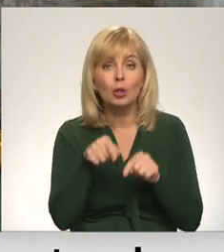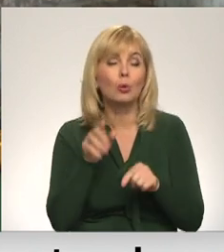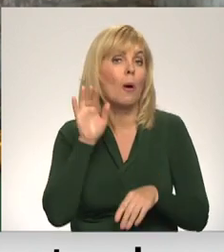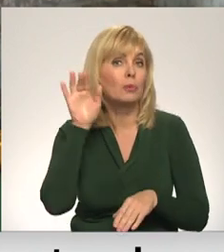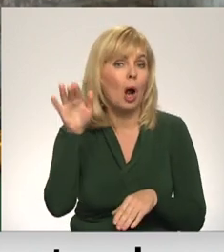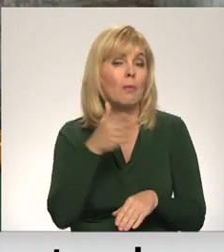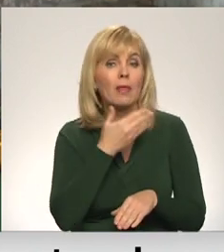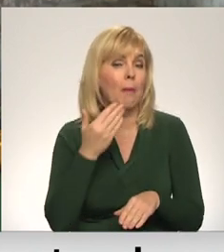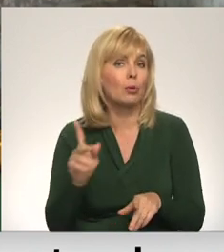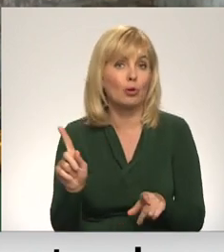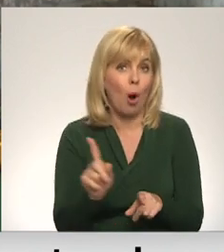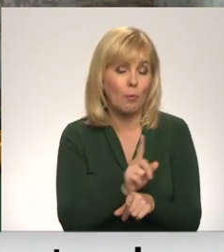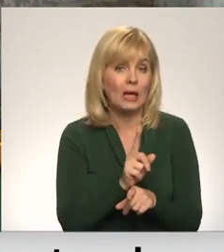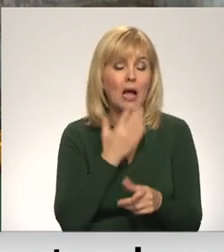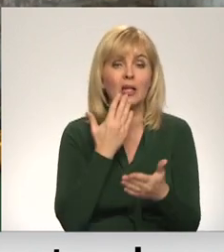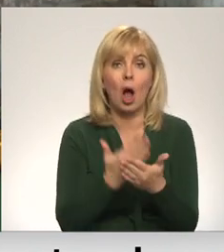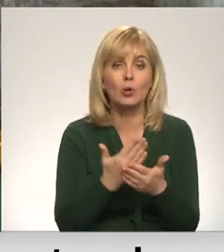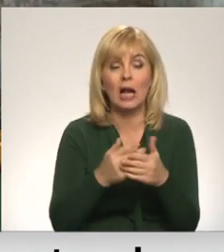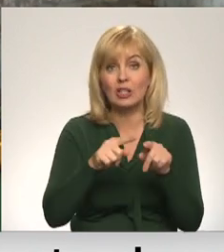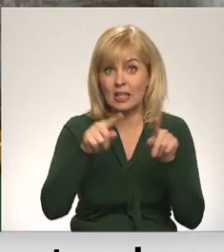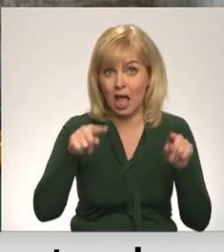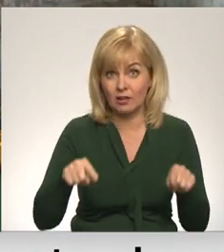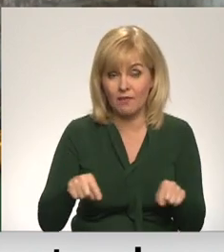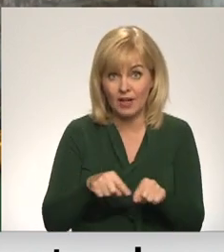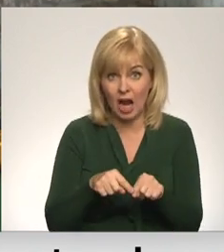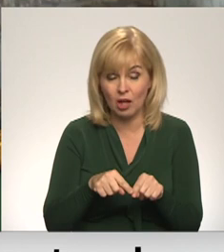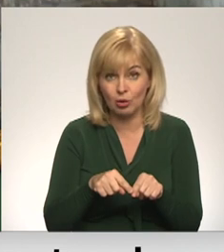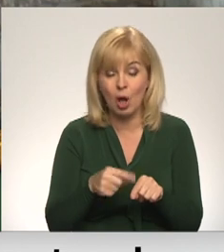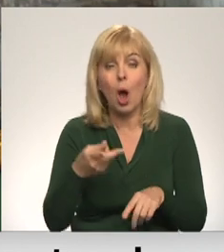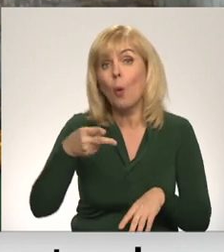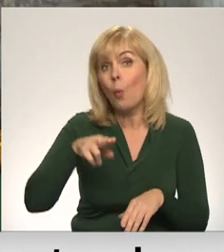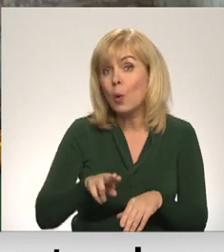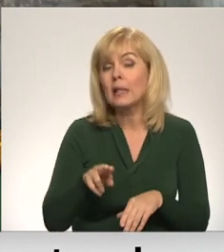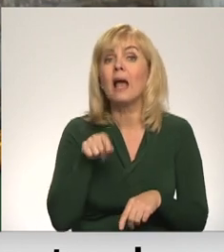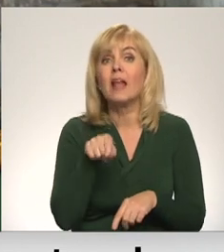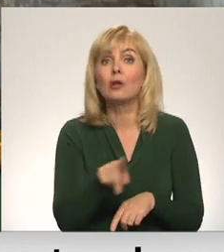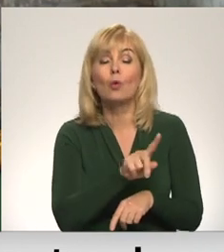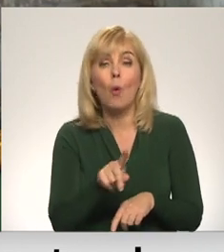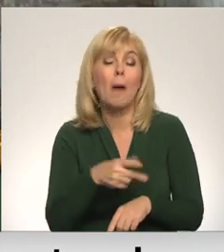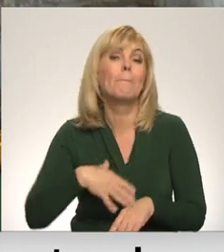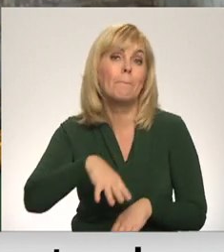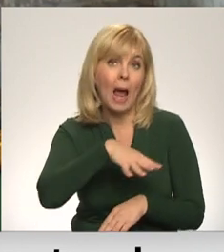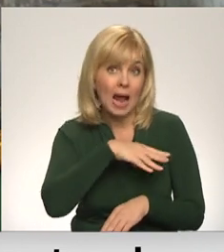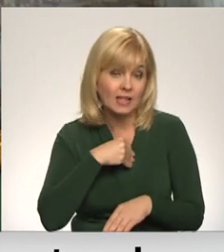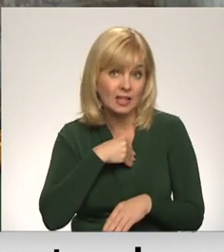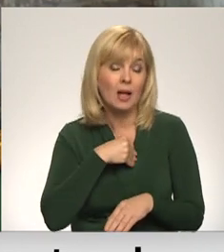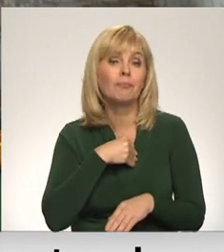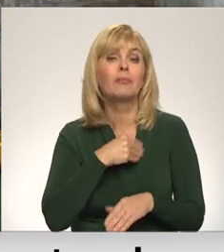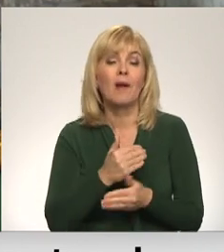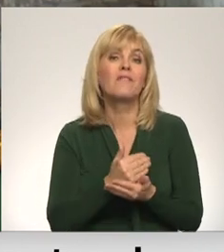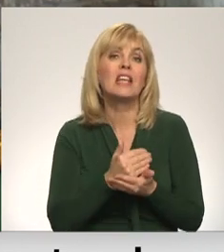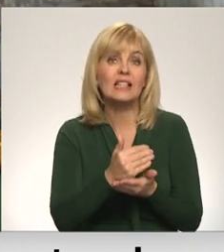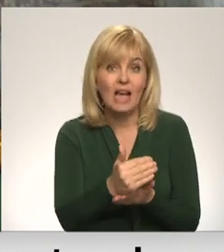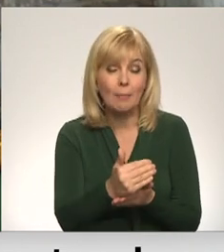turpmāk obligāti jāuzrāda certifikāts. Un tas ir tas, uz ko mēs virzāmies,